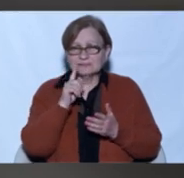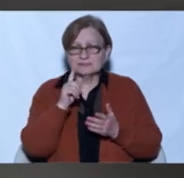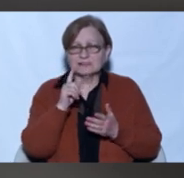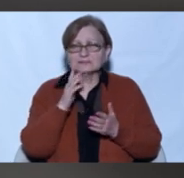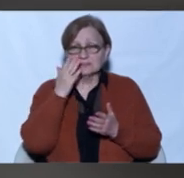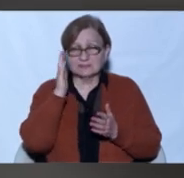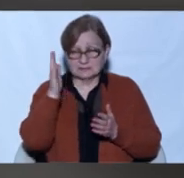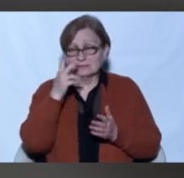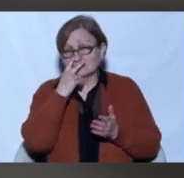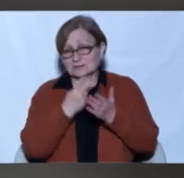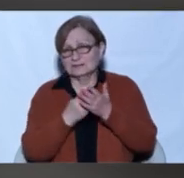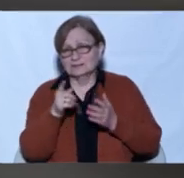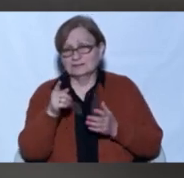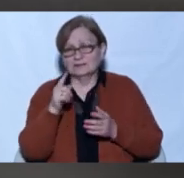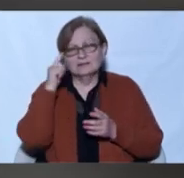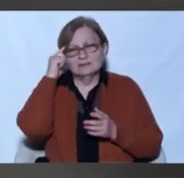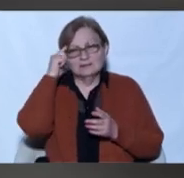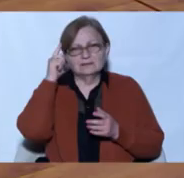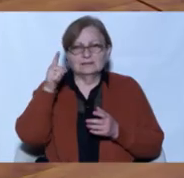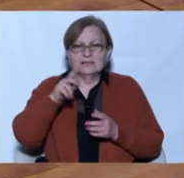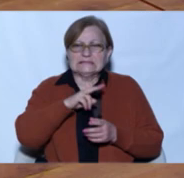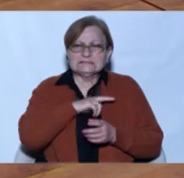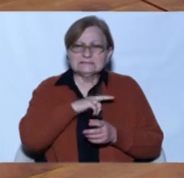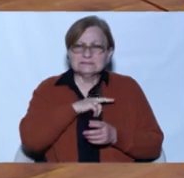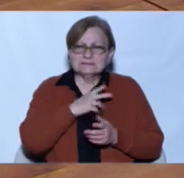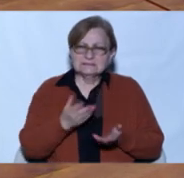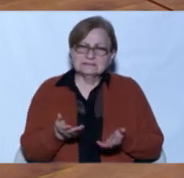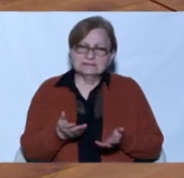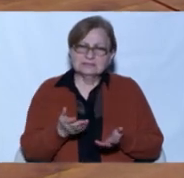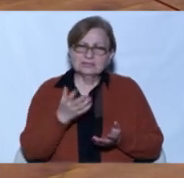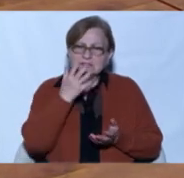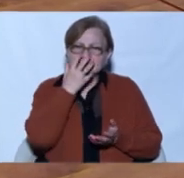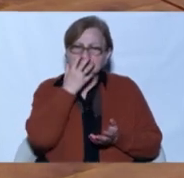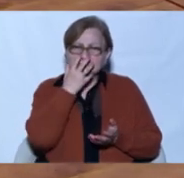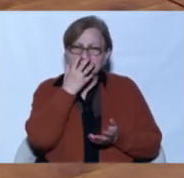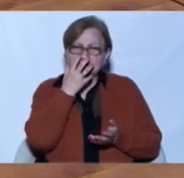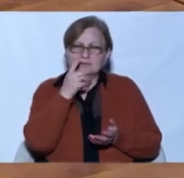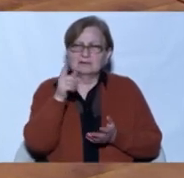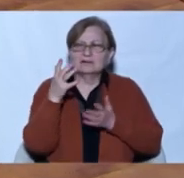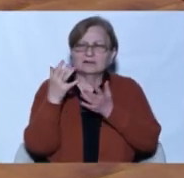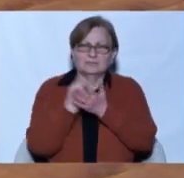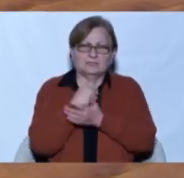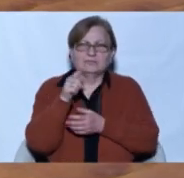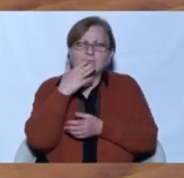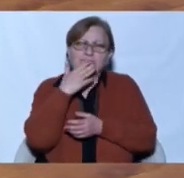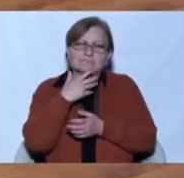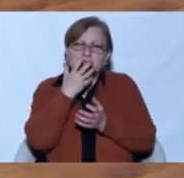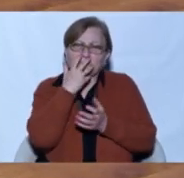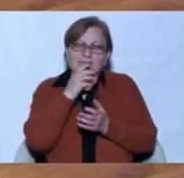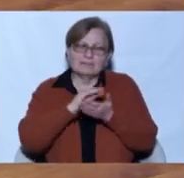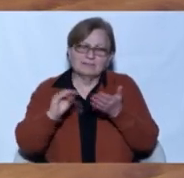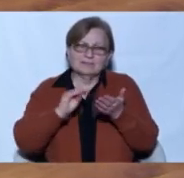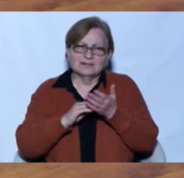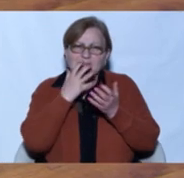მომავალში წაიკითხავ, გონია რომ სიყვარულს სითბოს იპოვი მის ნაწერებში, მაგრამ